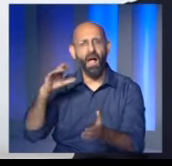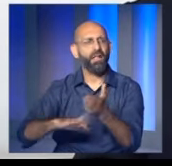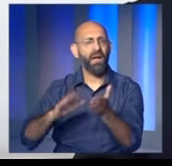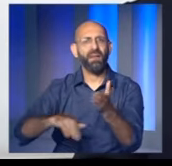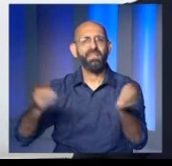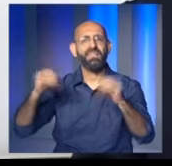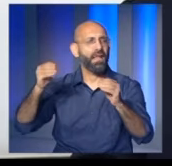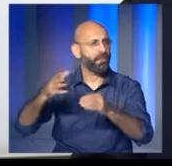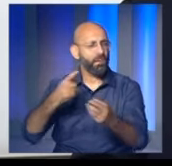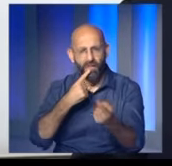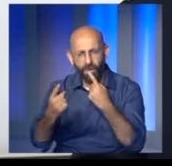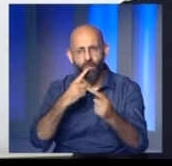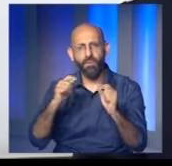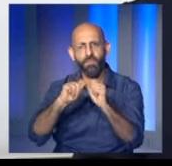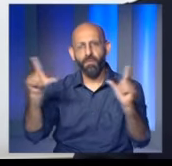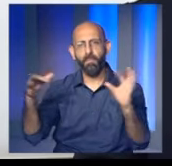تجاه بلدنا.